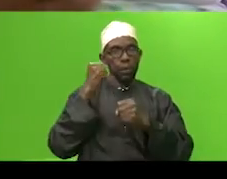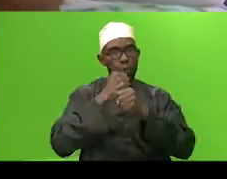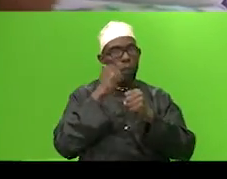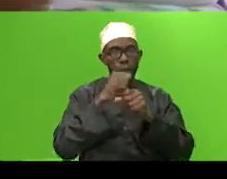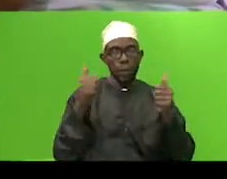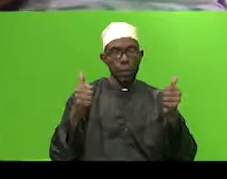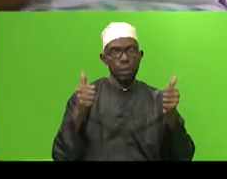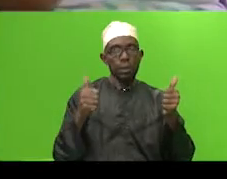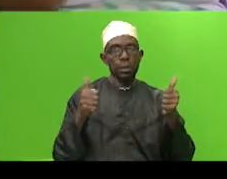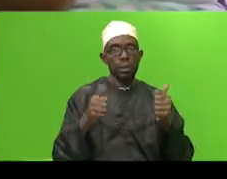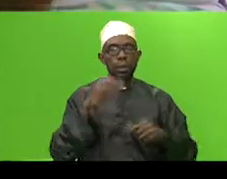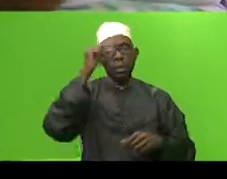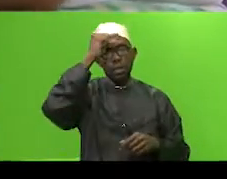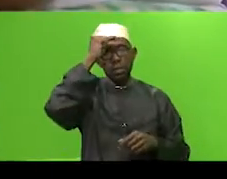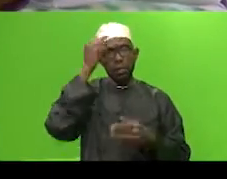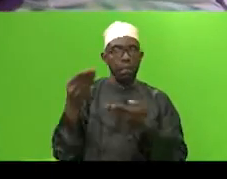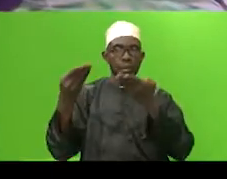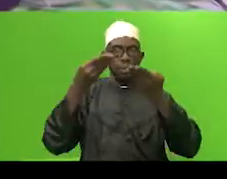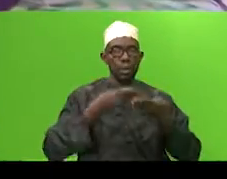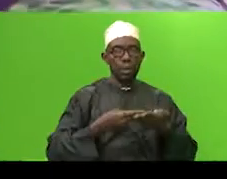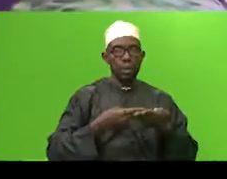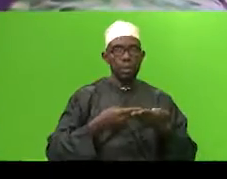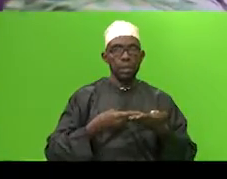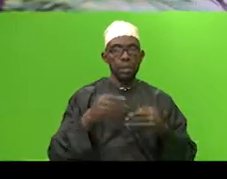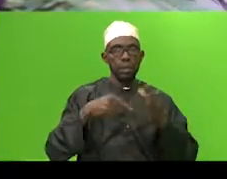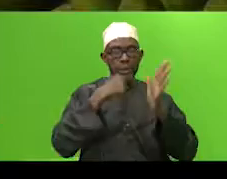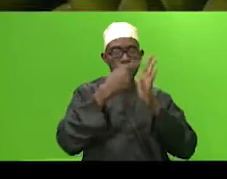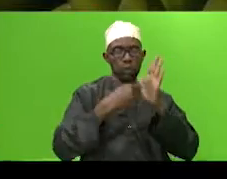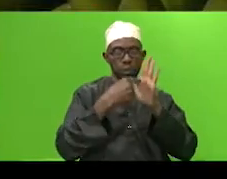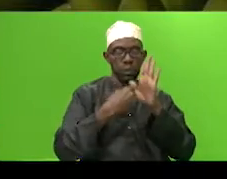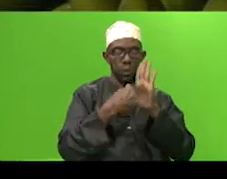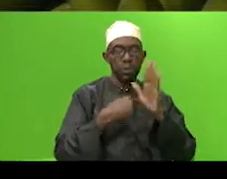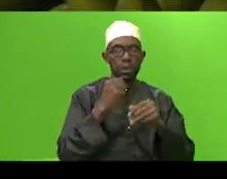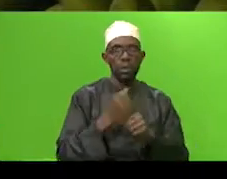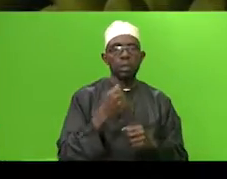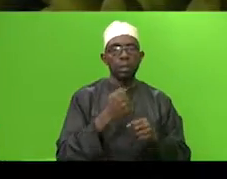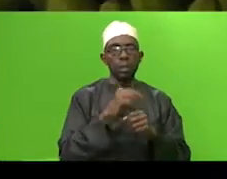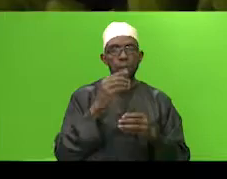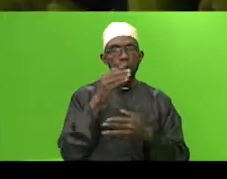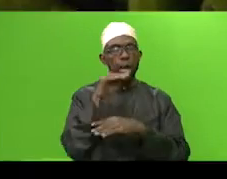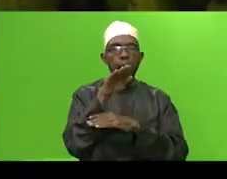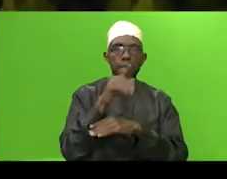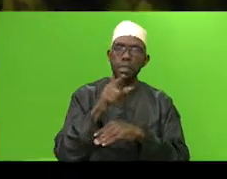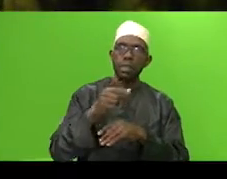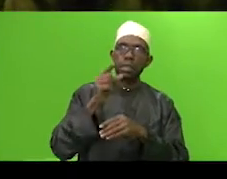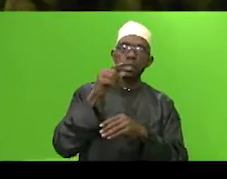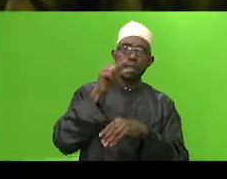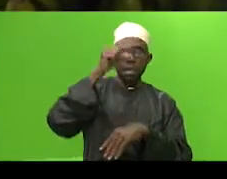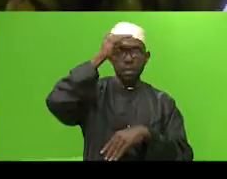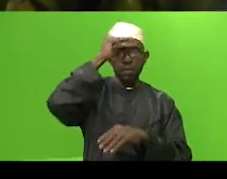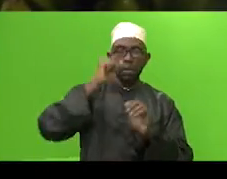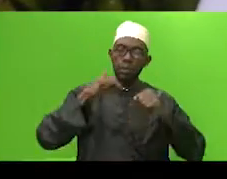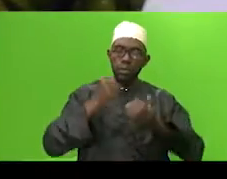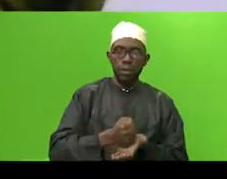tiali. Serikali ikilete kitu kama hiyo, kampuni kama hizo iwasaidie. Nini tungeomba serikali tu nini itu, iweze